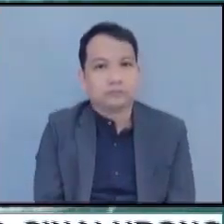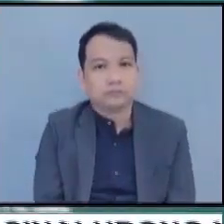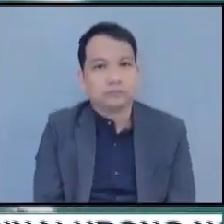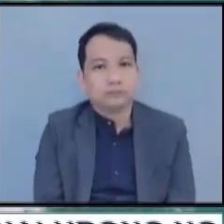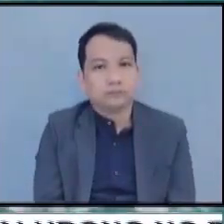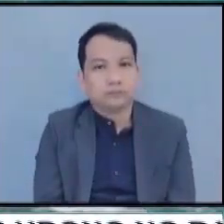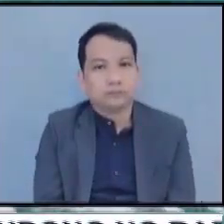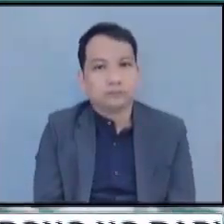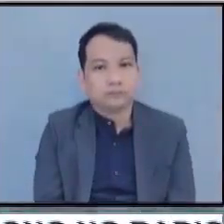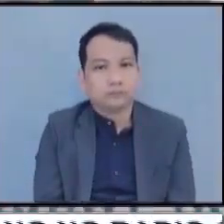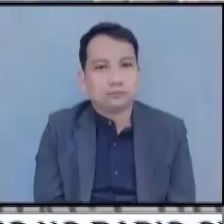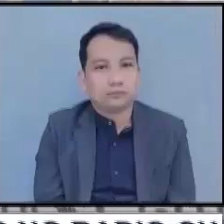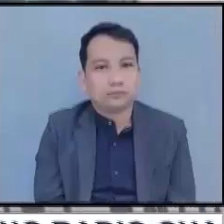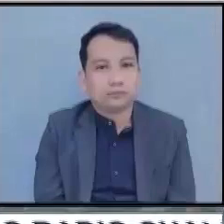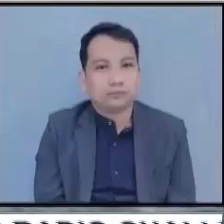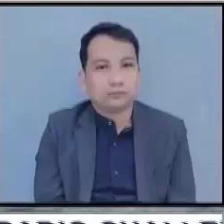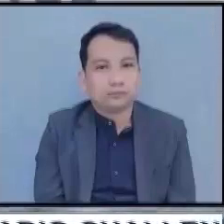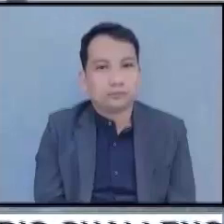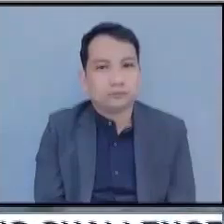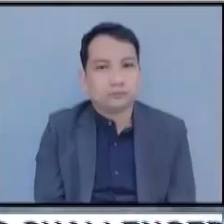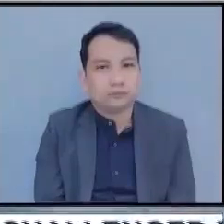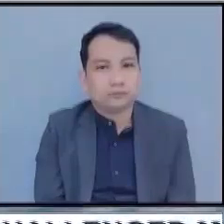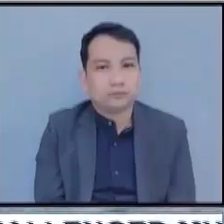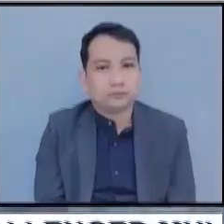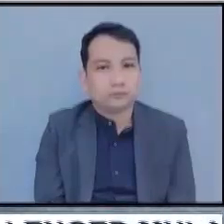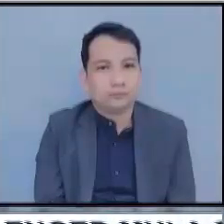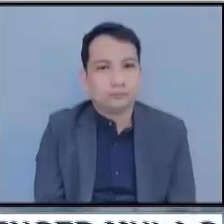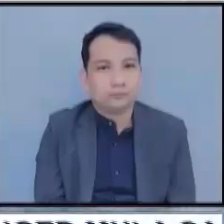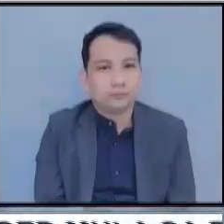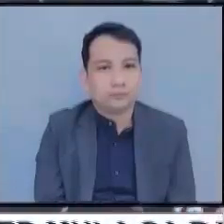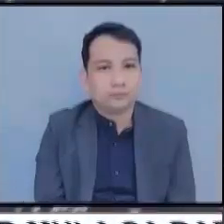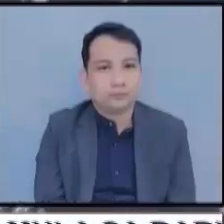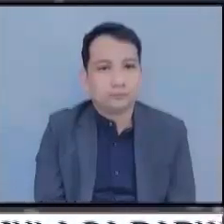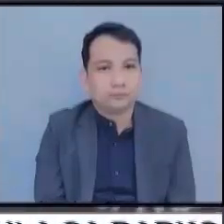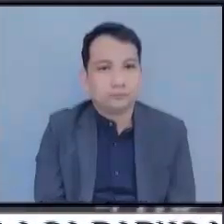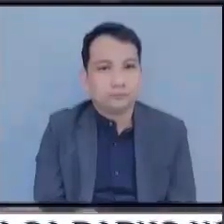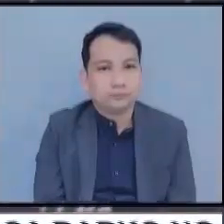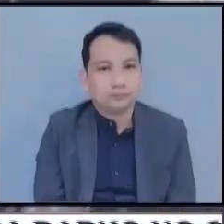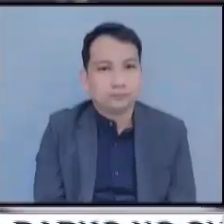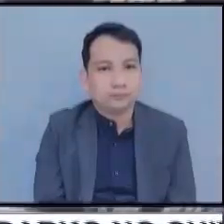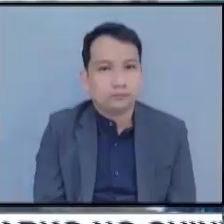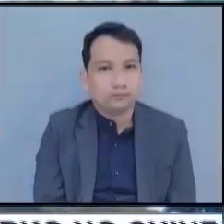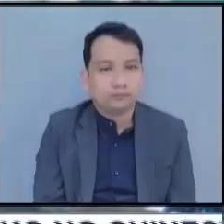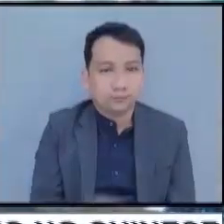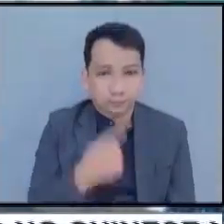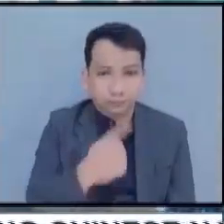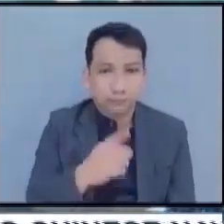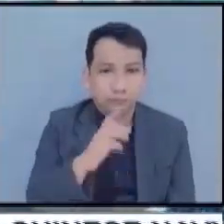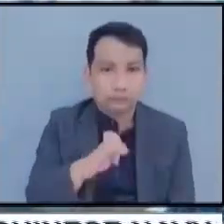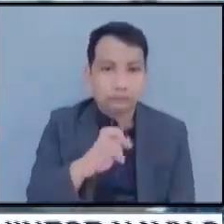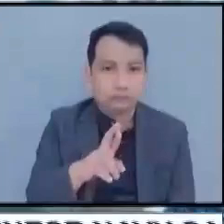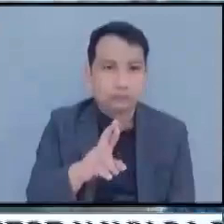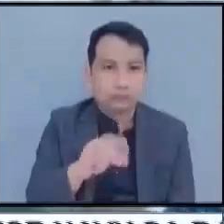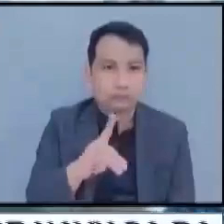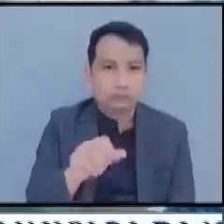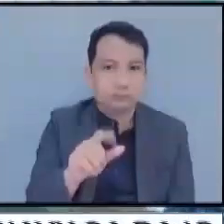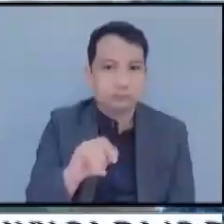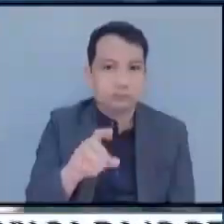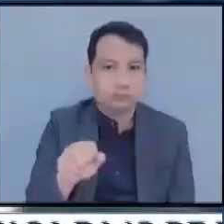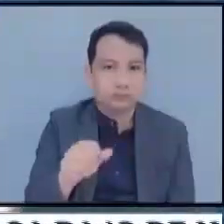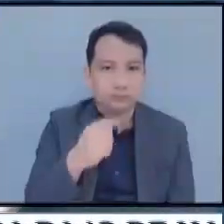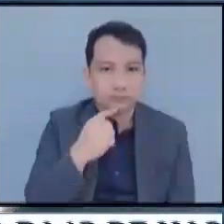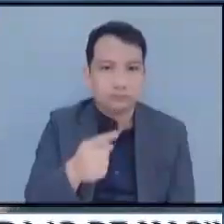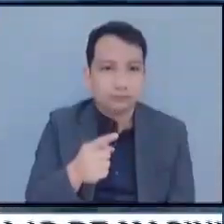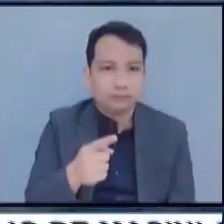Ilang beses din nakipagpatintero sa mga Chinese vessel ang barko ng BIFAR na BRP Dato Tamblot habang isinasagawa ang